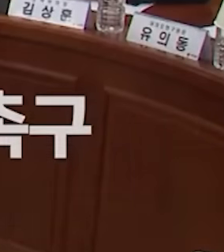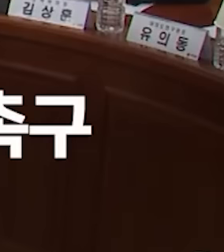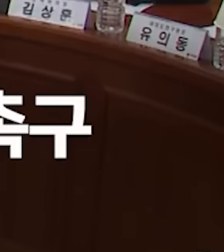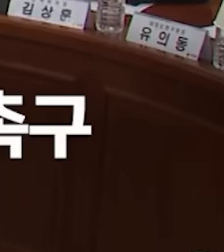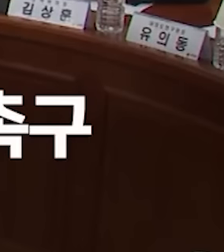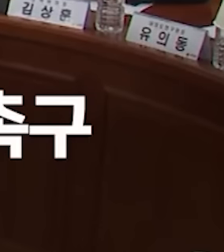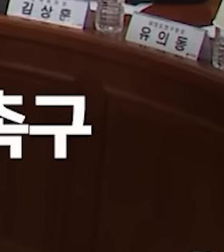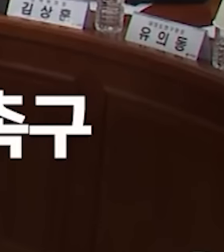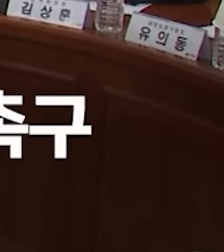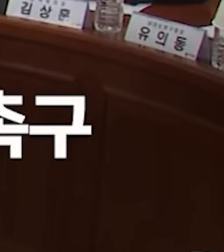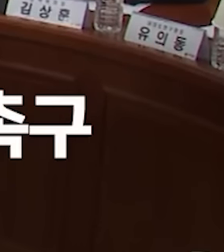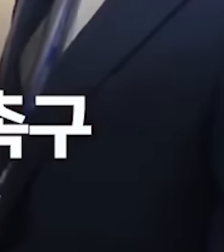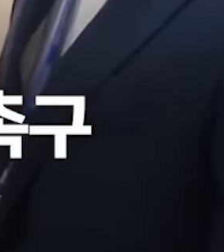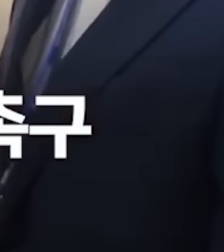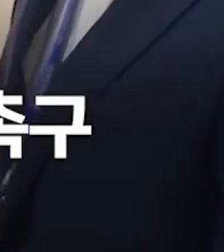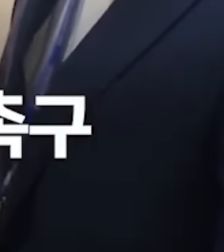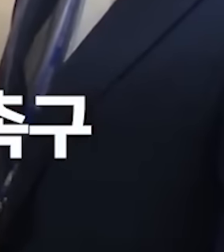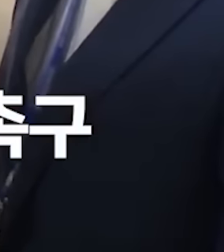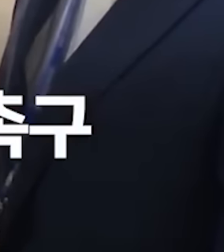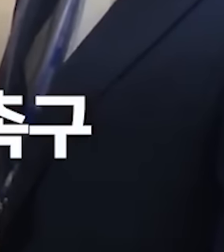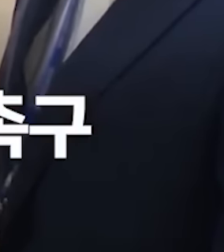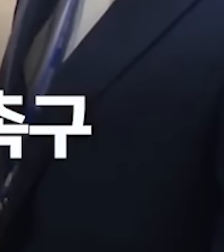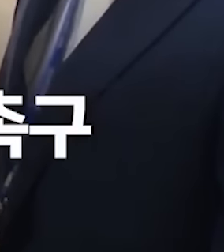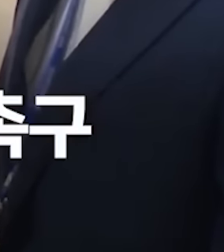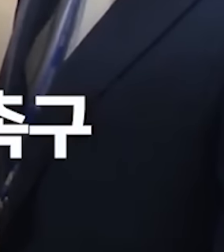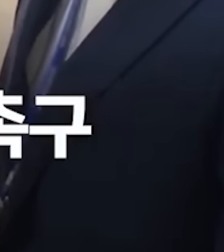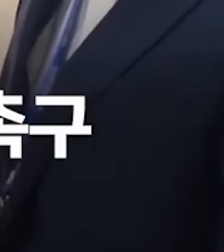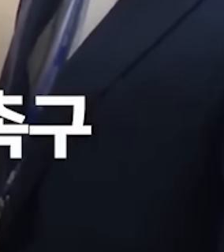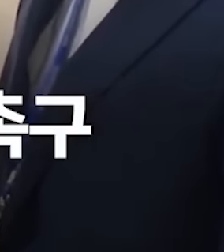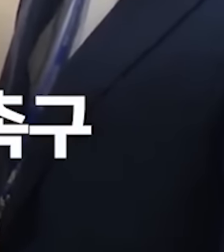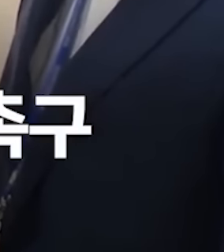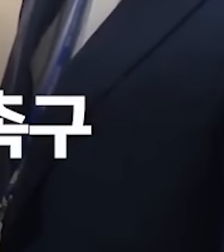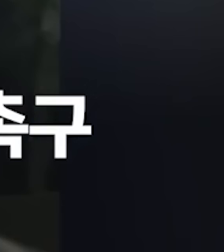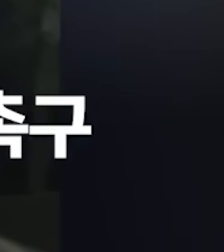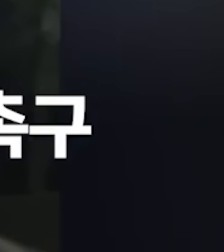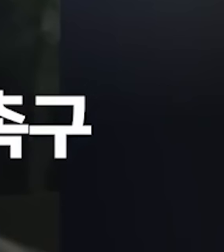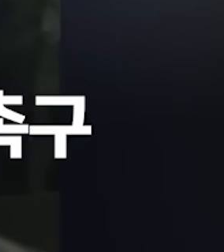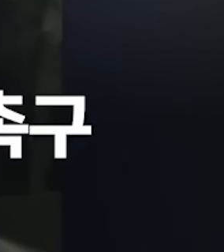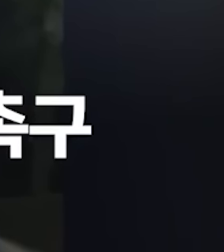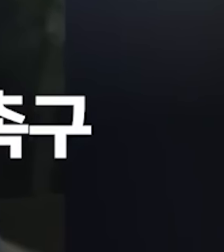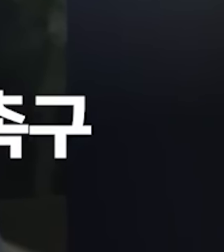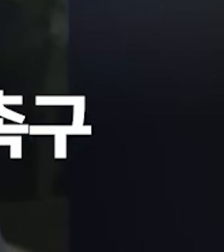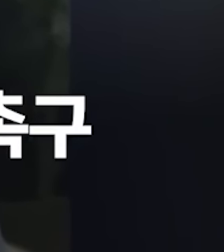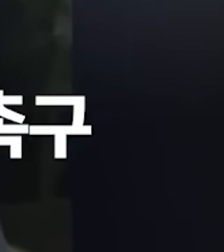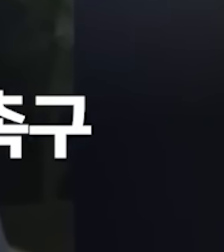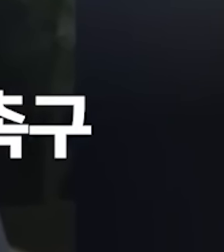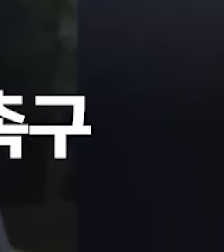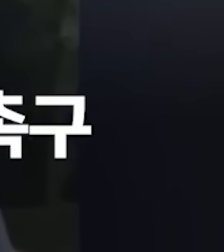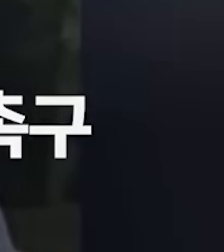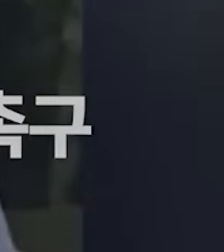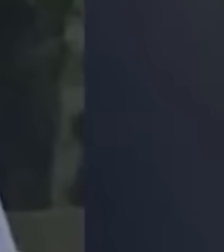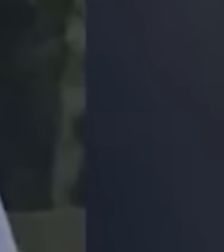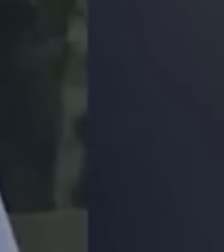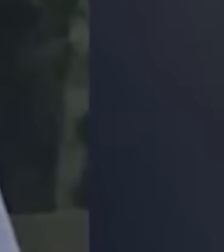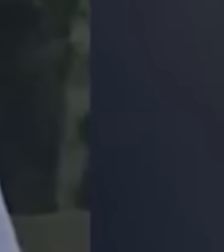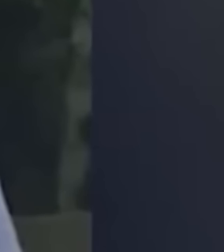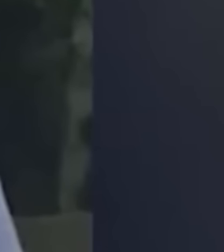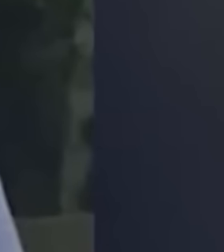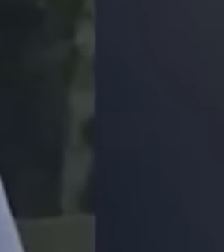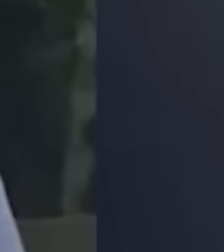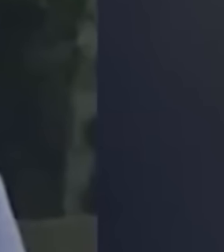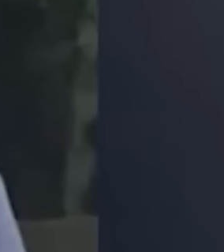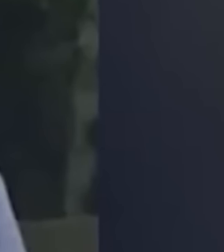이 밖에도 국민의힘 지도부와 유승민 전 의원 등 여야를 가릴 것 없이 명 씨에 대한 엄정 수사를 촉구하고 있지만